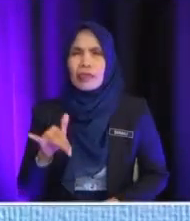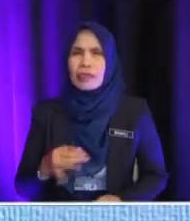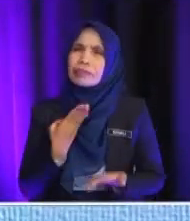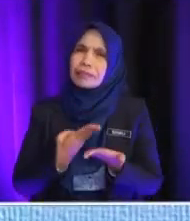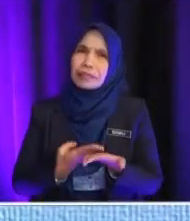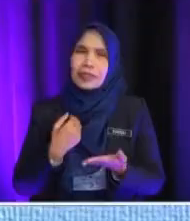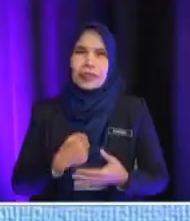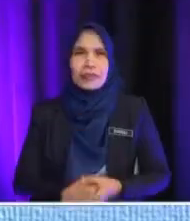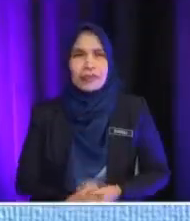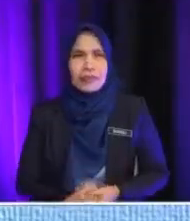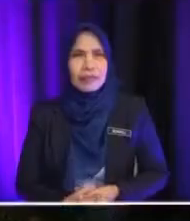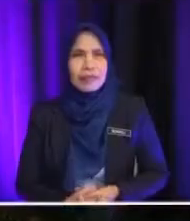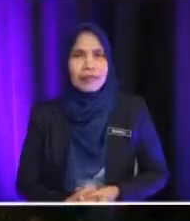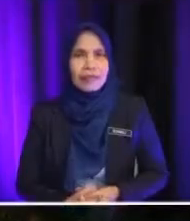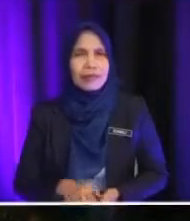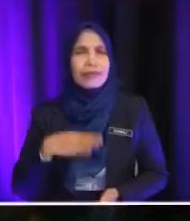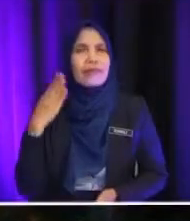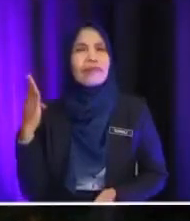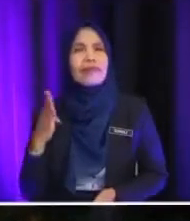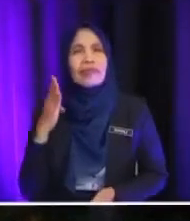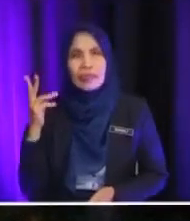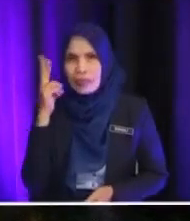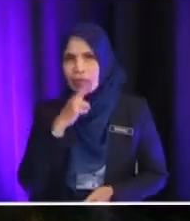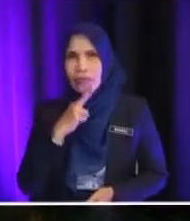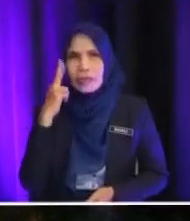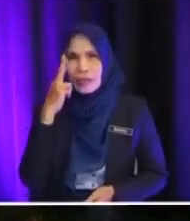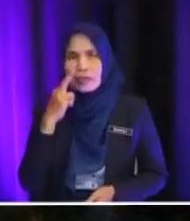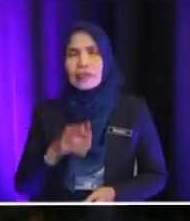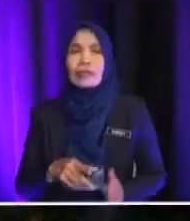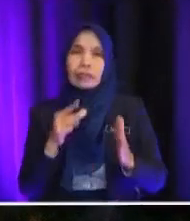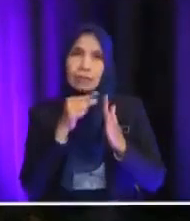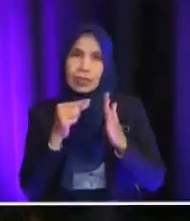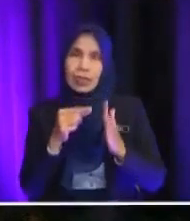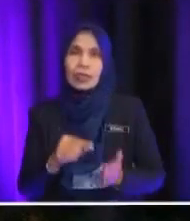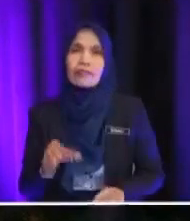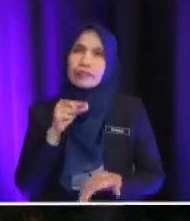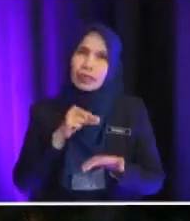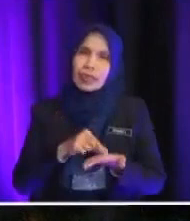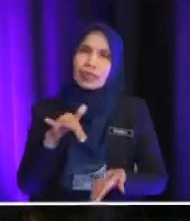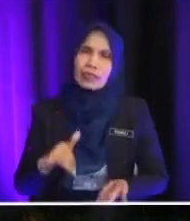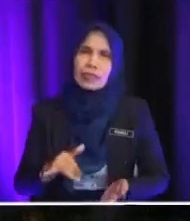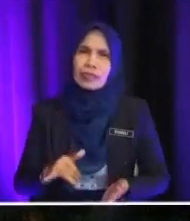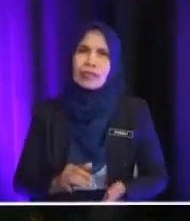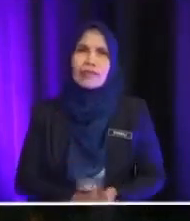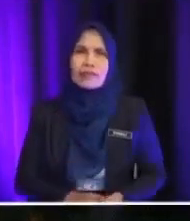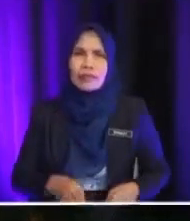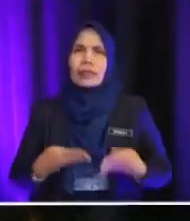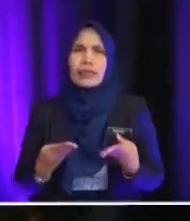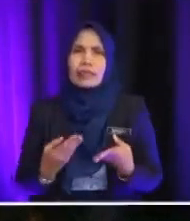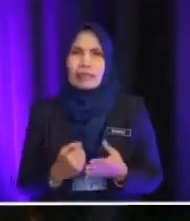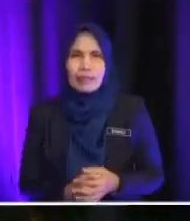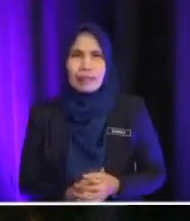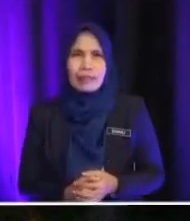Ria. Biasanya Ria nak masak, Ria nak pilih ayam lah kan, nak beli ayam. Ria pilih yang macam mana? Kalau tengok tekstur dia,